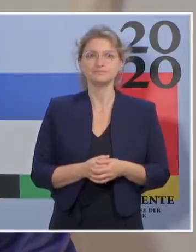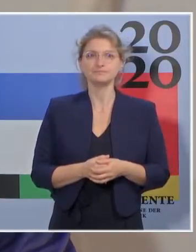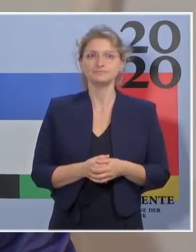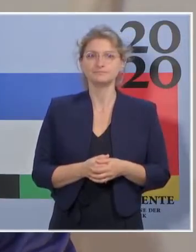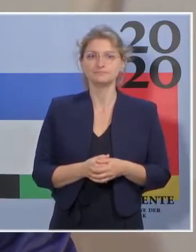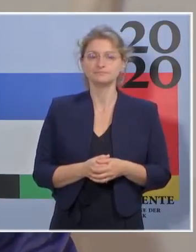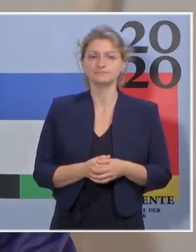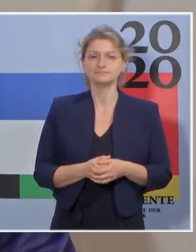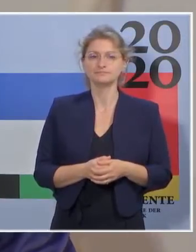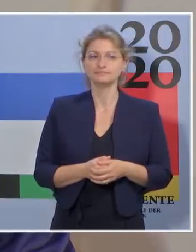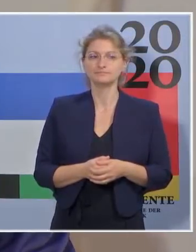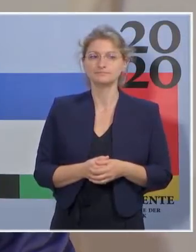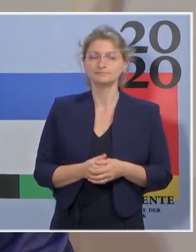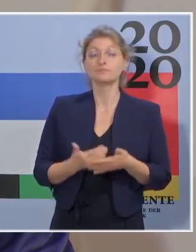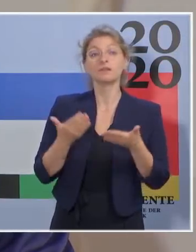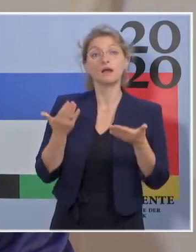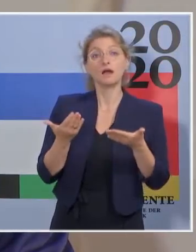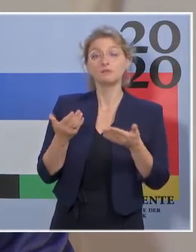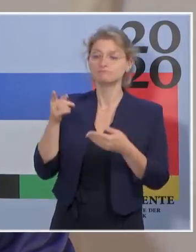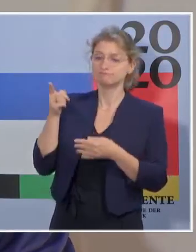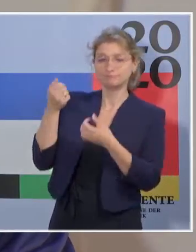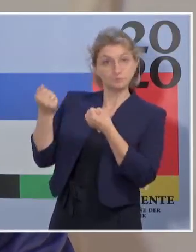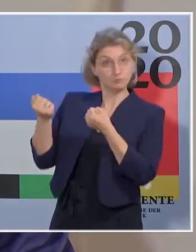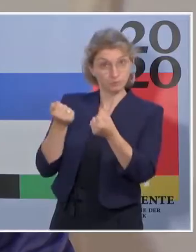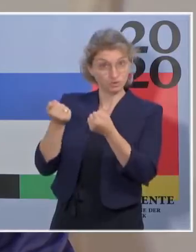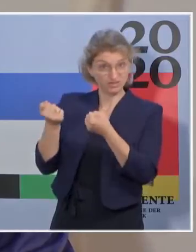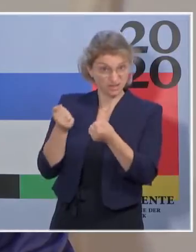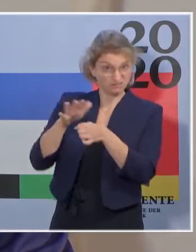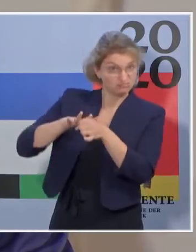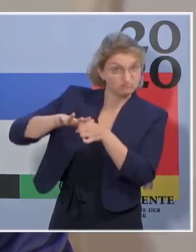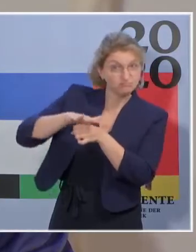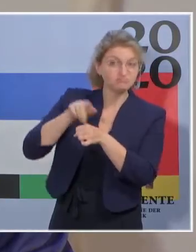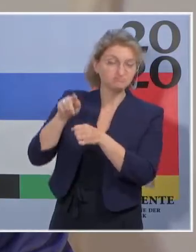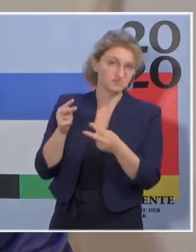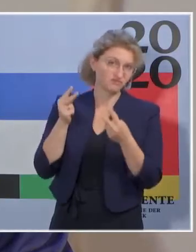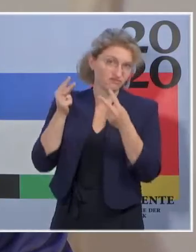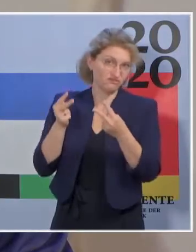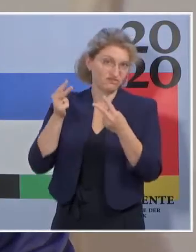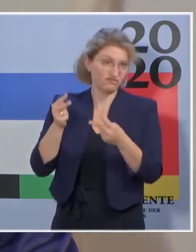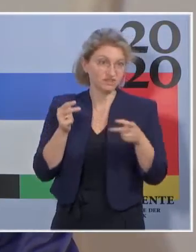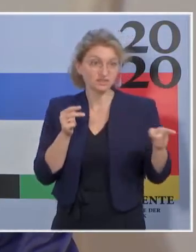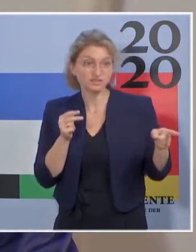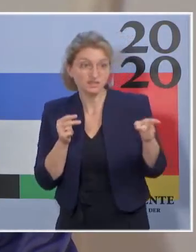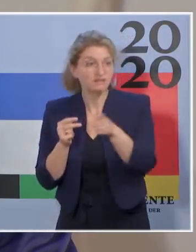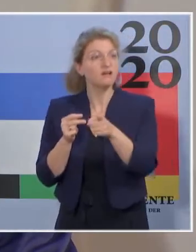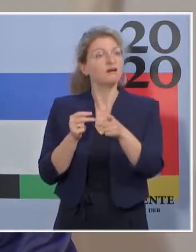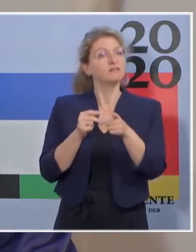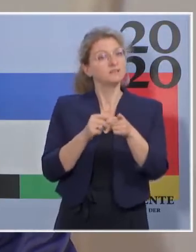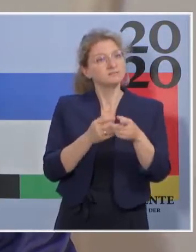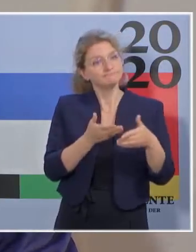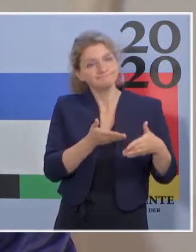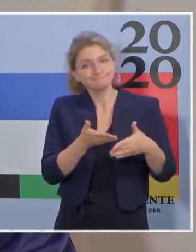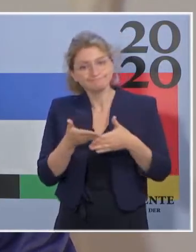ich begonnen, ist es natürlich wesentlich, wenn sie hier Beiträge leistet, sich an